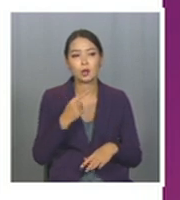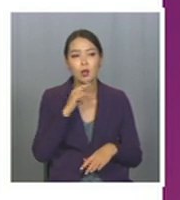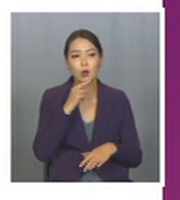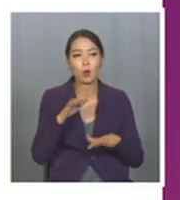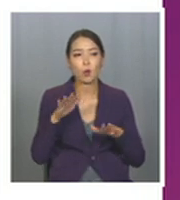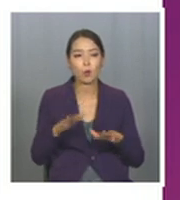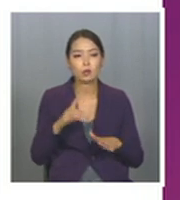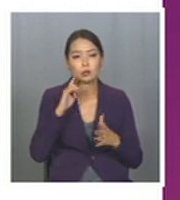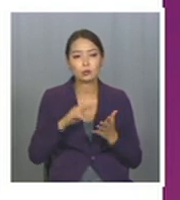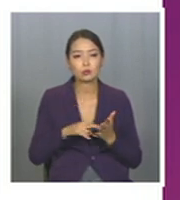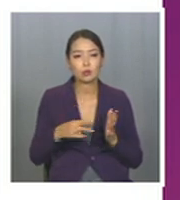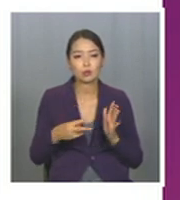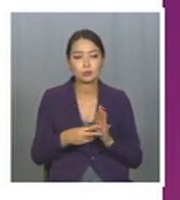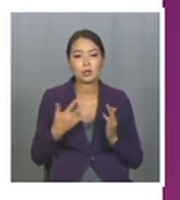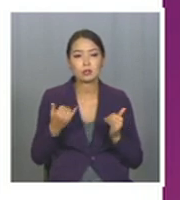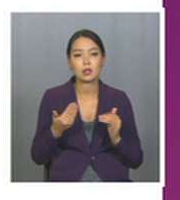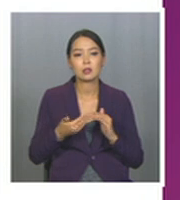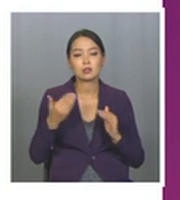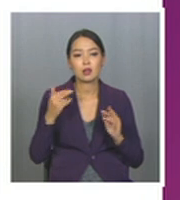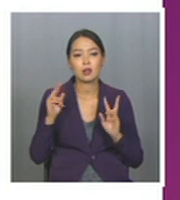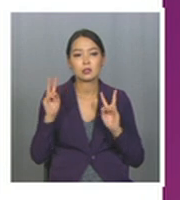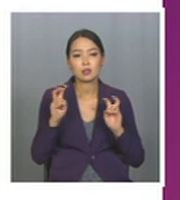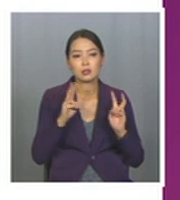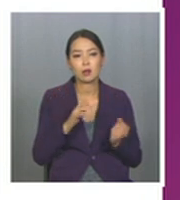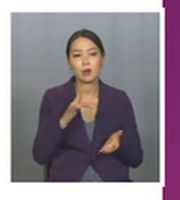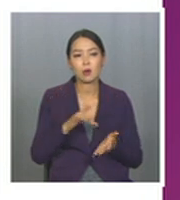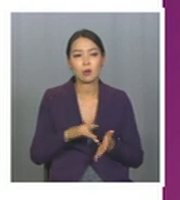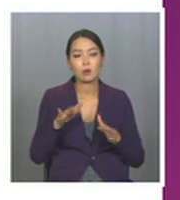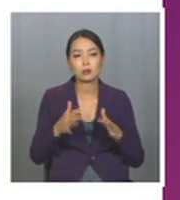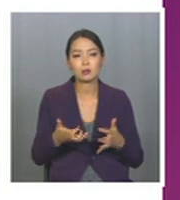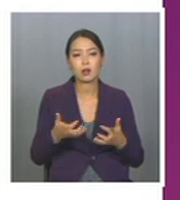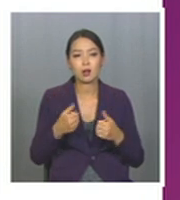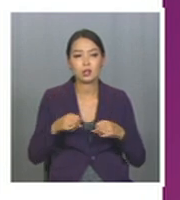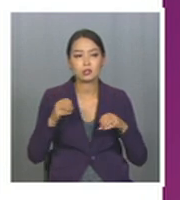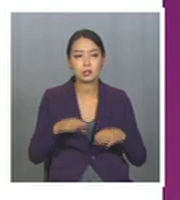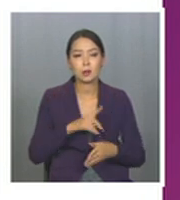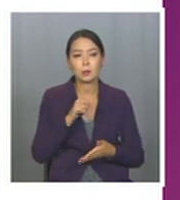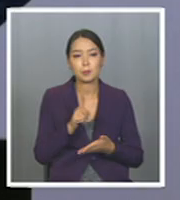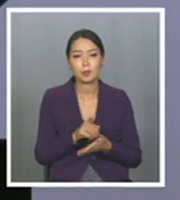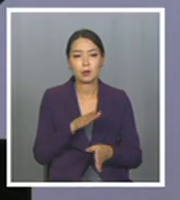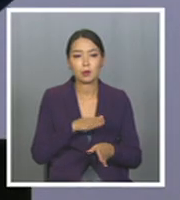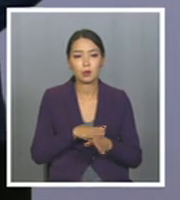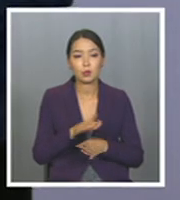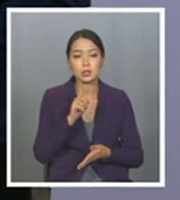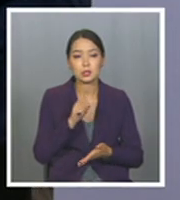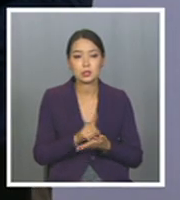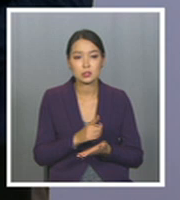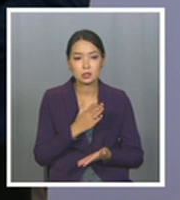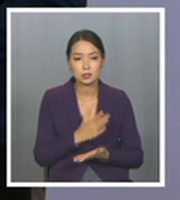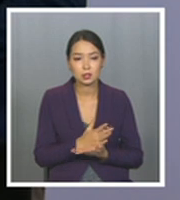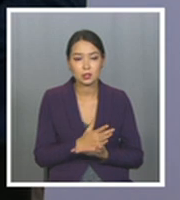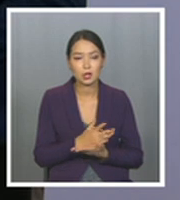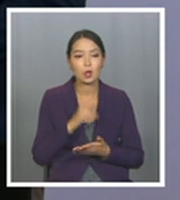Бұған дейінгі сабақтарымызда атап өткендей, орталықтан қабылданған шешім міндетті түрде орындалуға тиісті. Балалар,